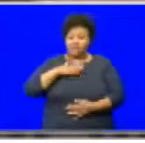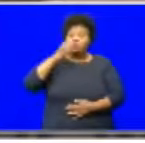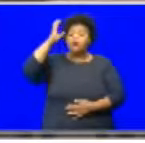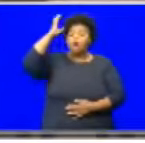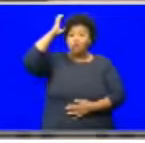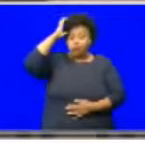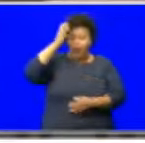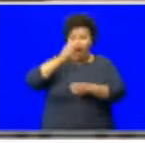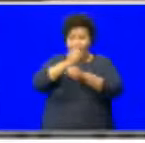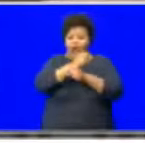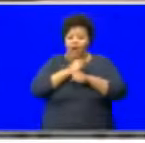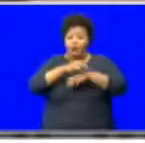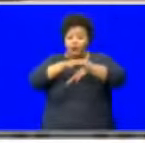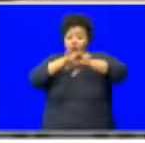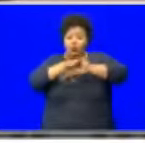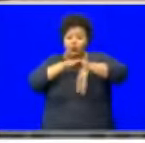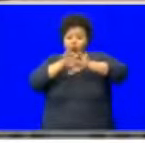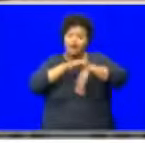Lobunye bazalwane